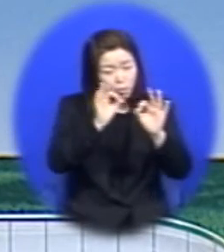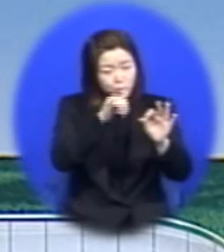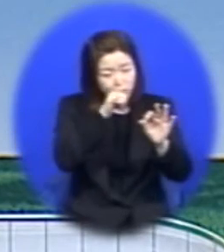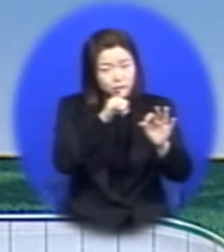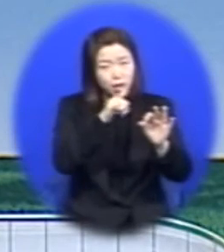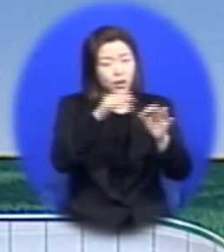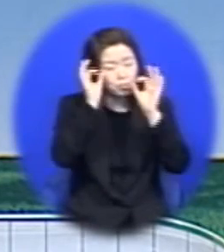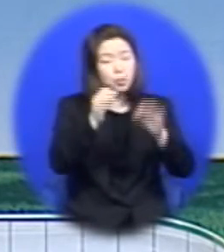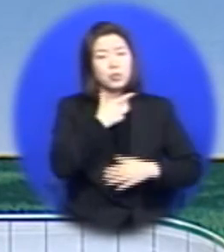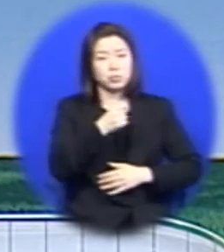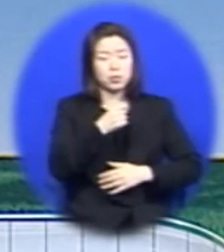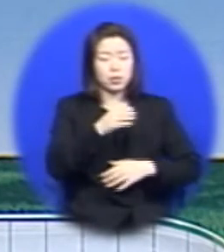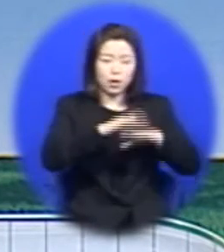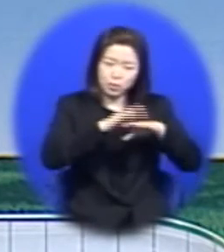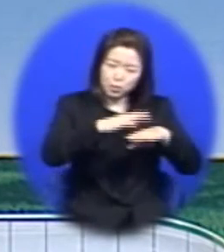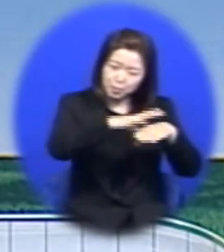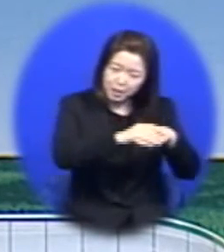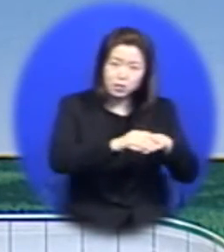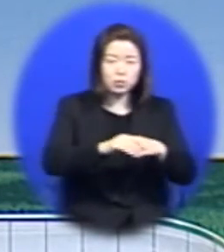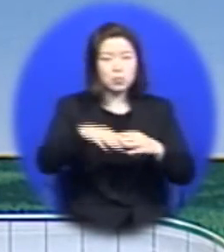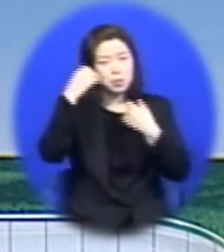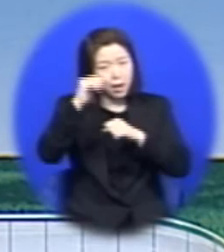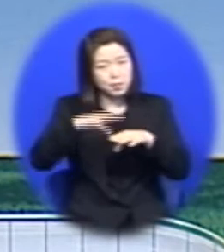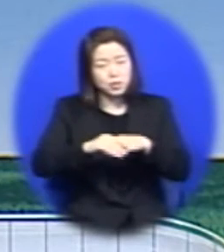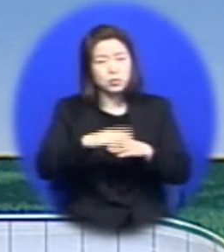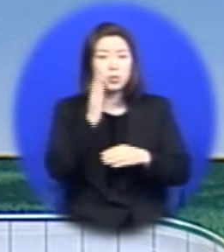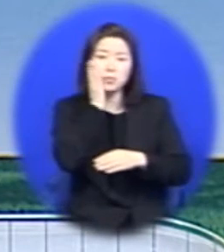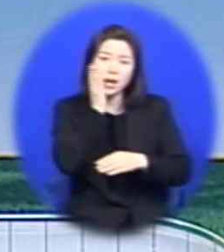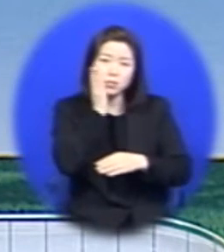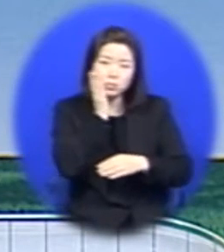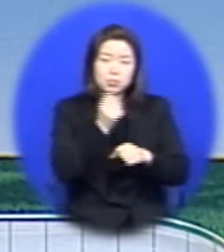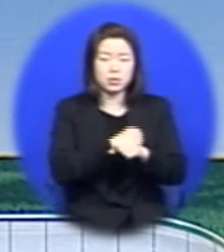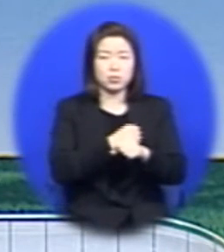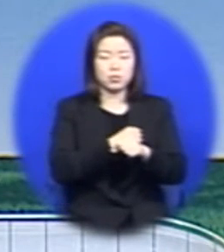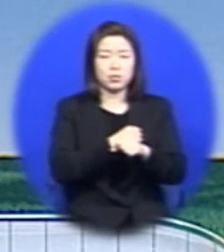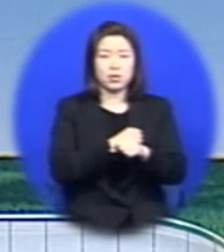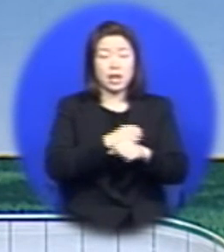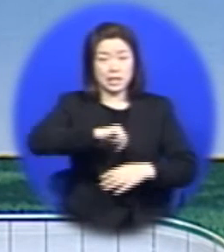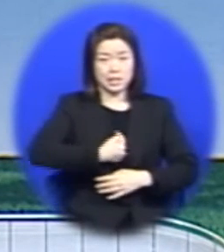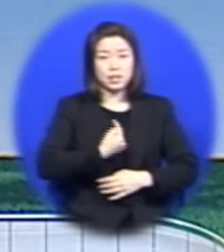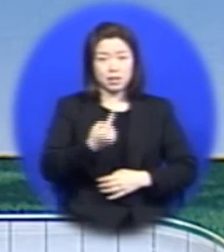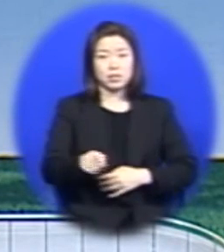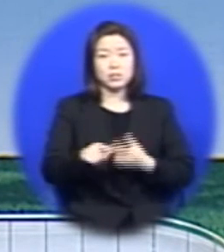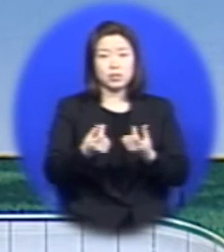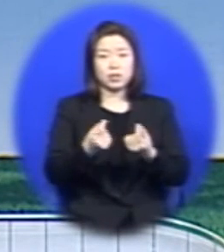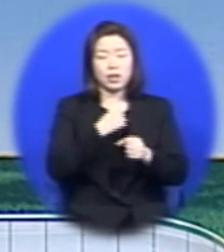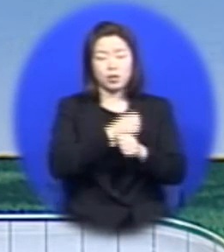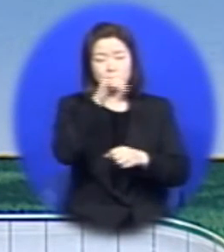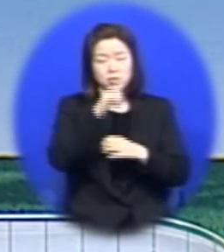만지고 발을 만지고 그 아이의 뺨을 부비고 자기가 그랬다는 거예요.